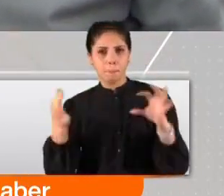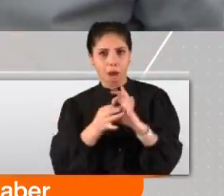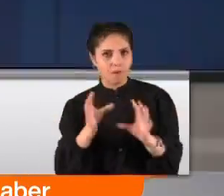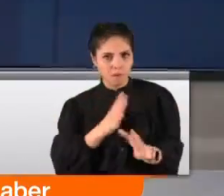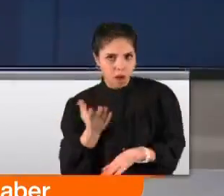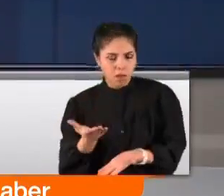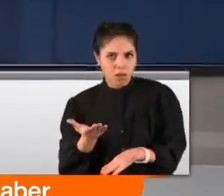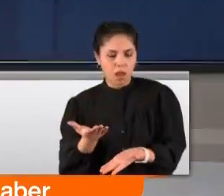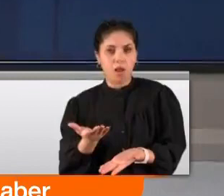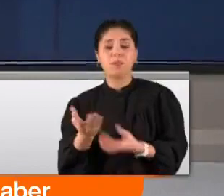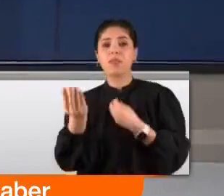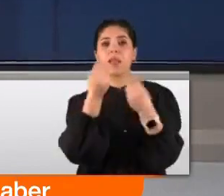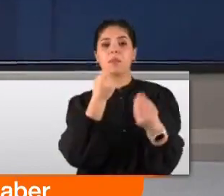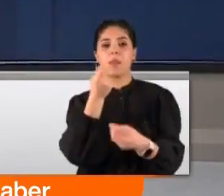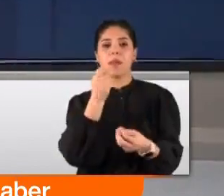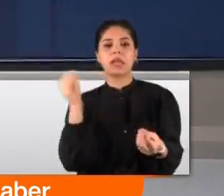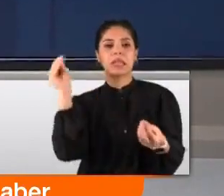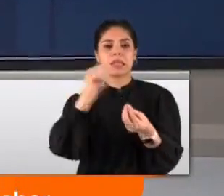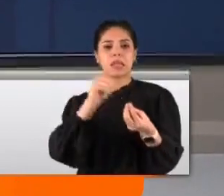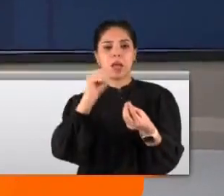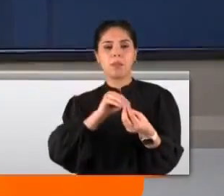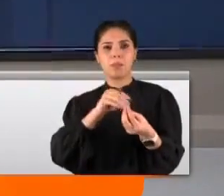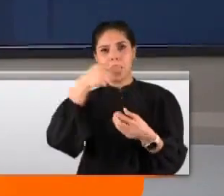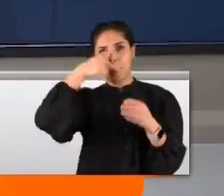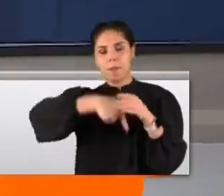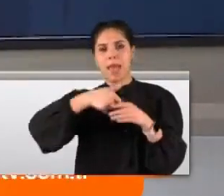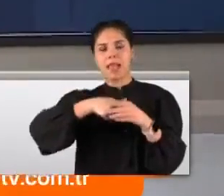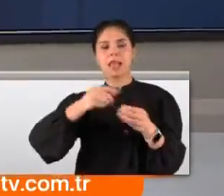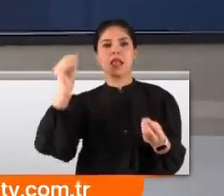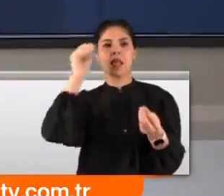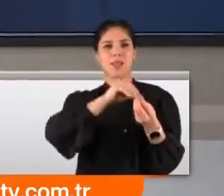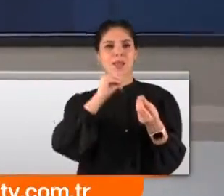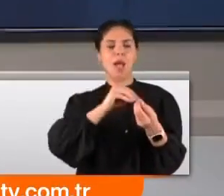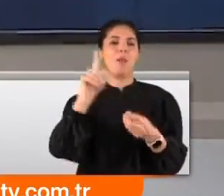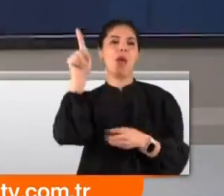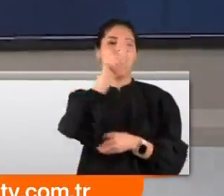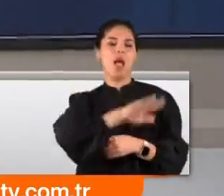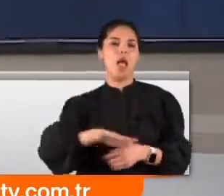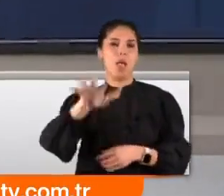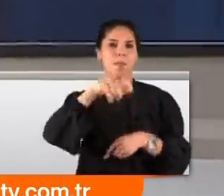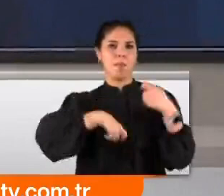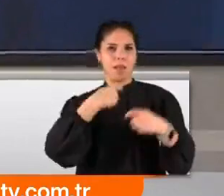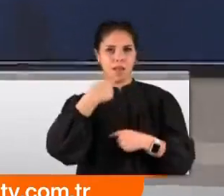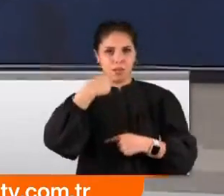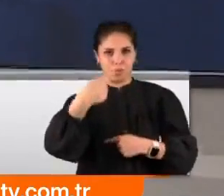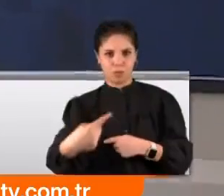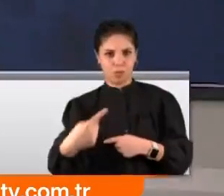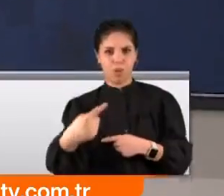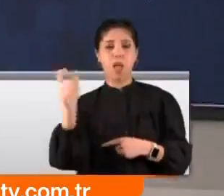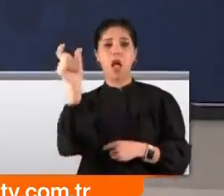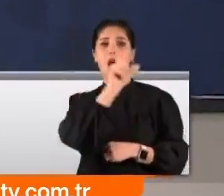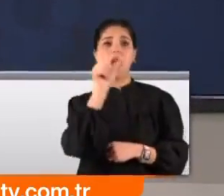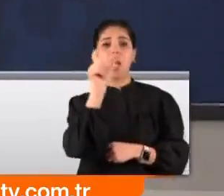niye düşmüyor? Gıda fiyatlarındaki artışta benzinin artışı gerekçe gösteriliyor. Gelin birlikte ay